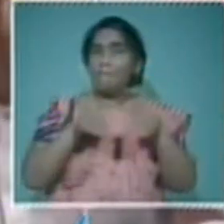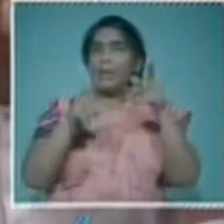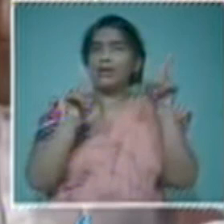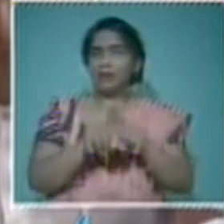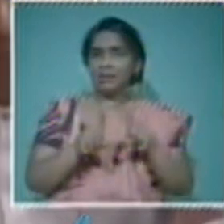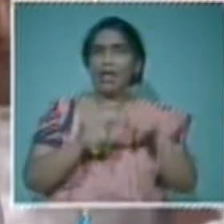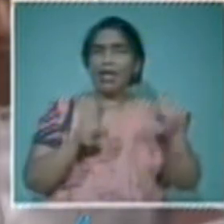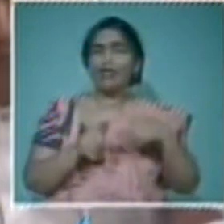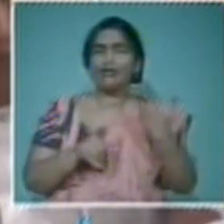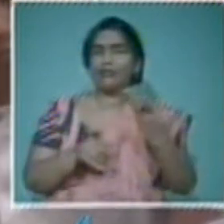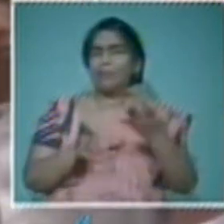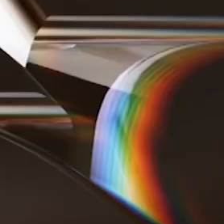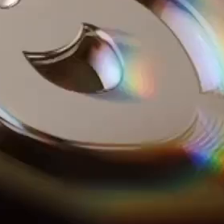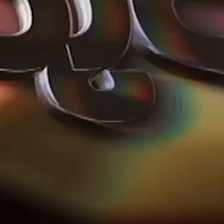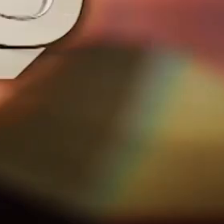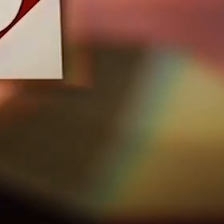බලන සංස්කෘතිය මේකේ තියෙන්නේ.